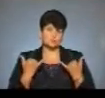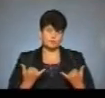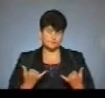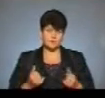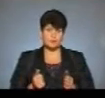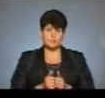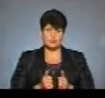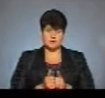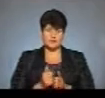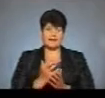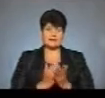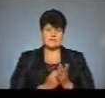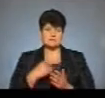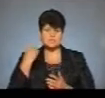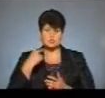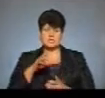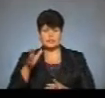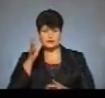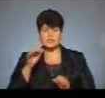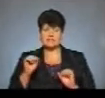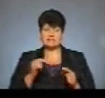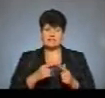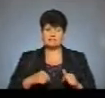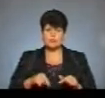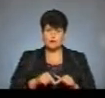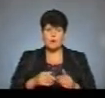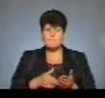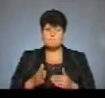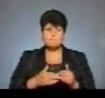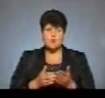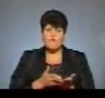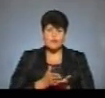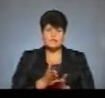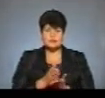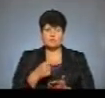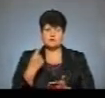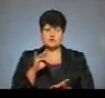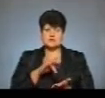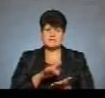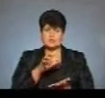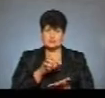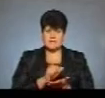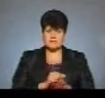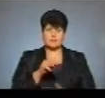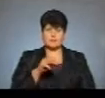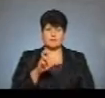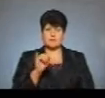зі мною кандидат психологічних наук, керівник відділу профорієнтації обласного центру зайнятості Тетяна Білінська. Вітаю